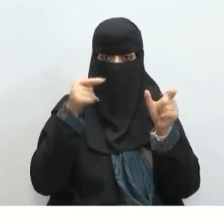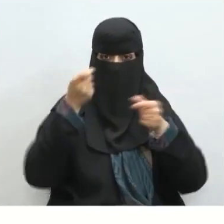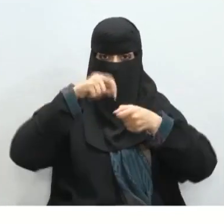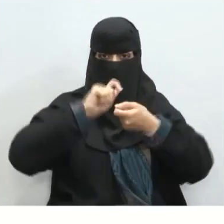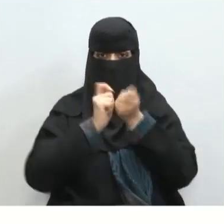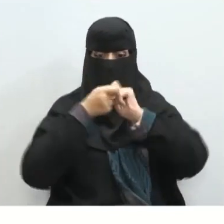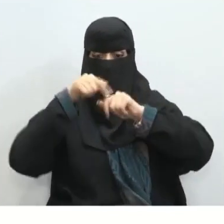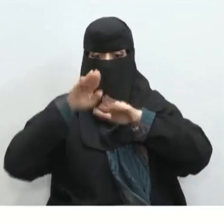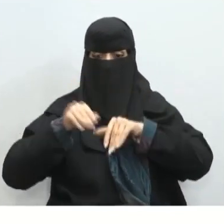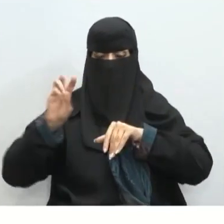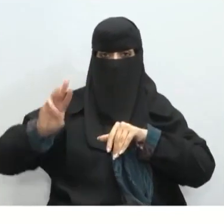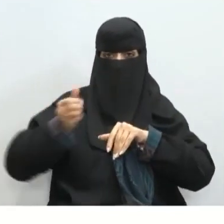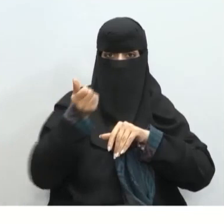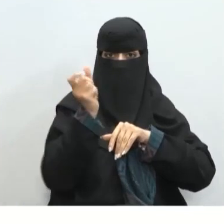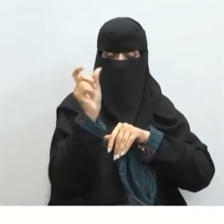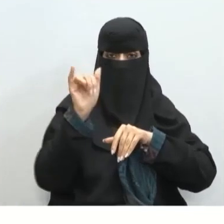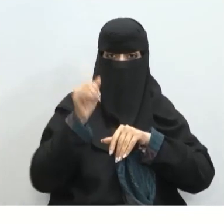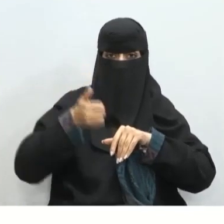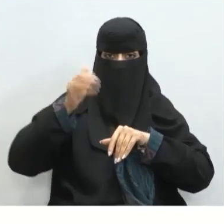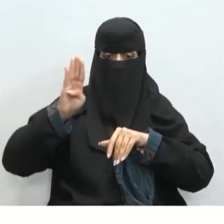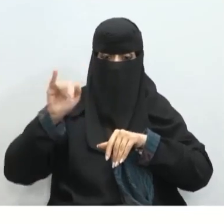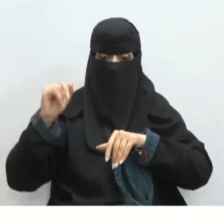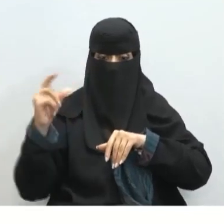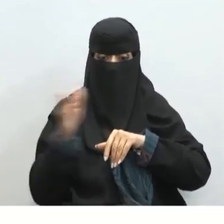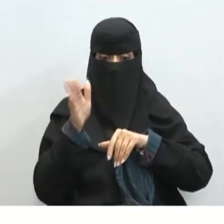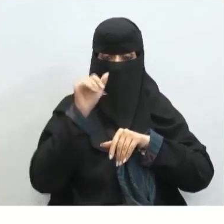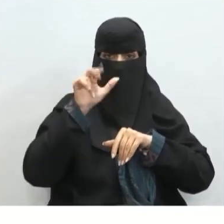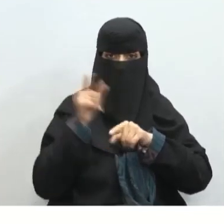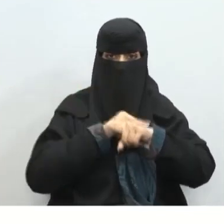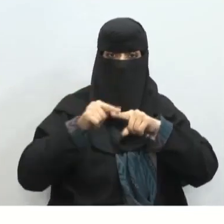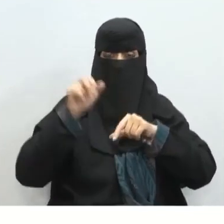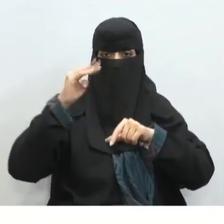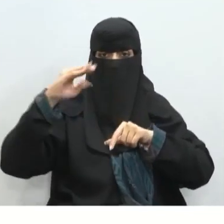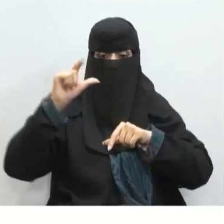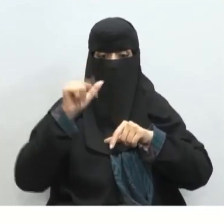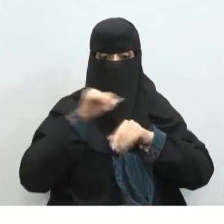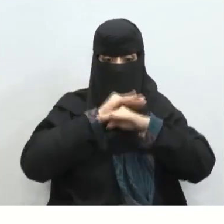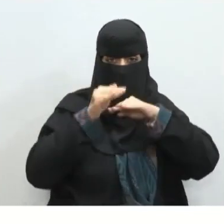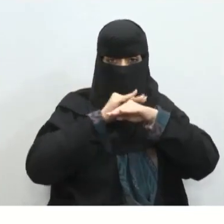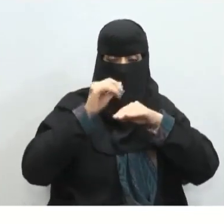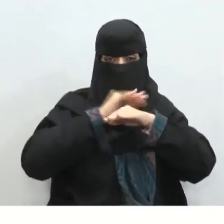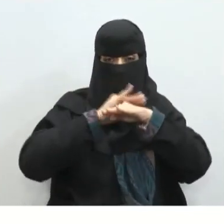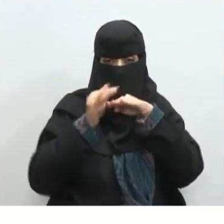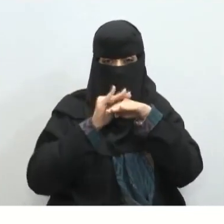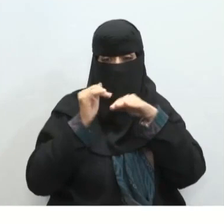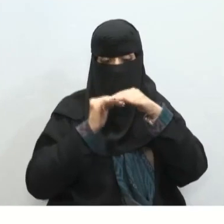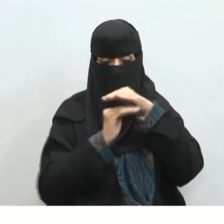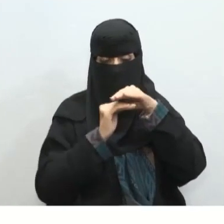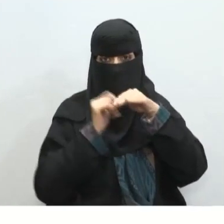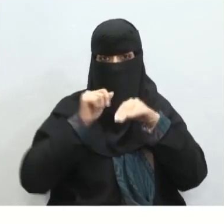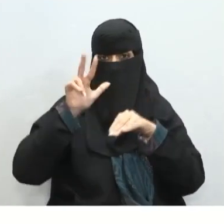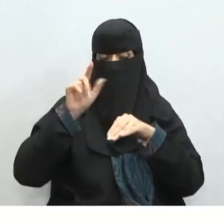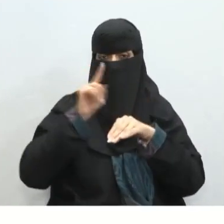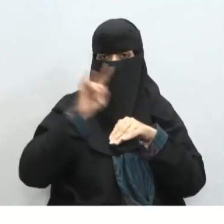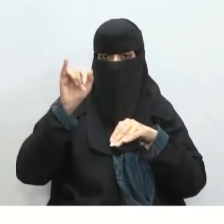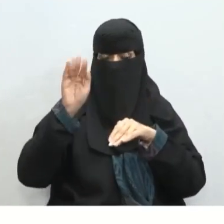تحويل ثاني اكسيد الكربون الى جلوكوز وتحدث في اللحمه او الحشوه للبلاستيده